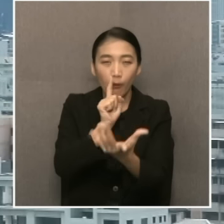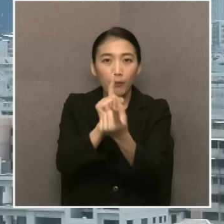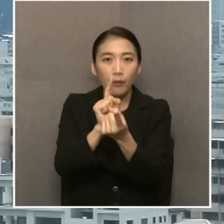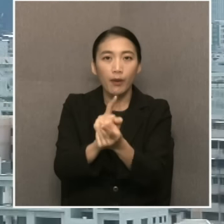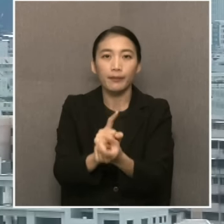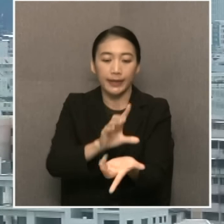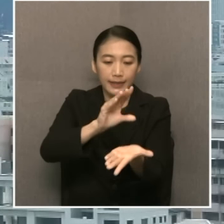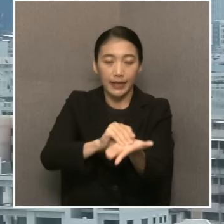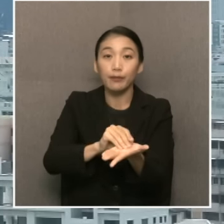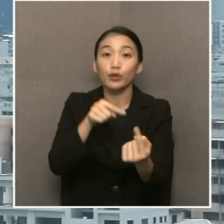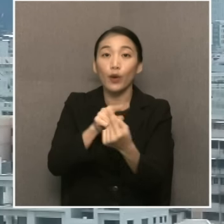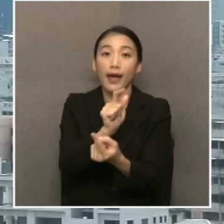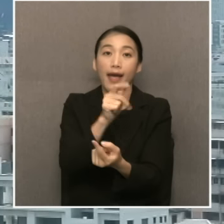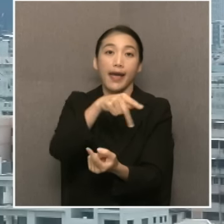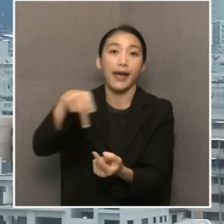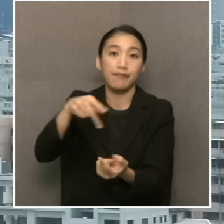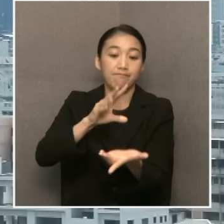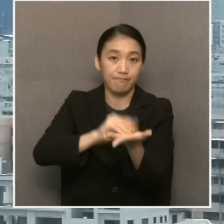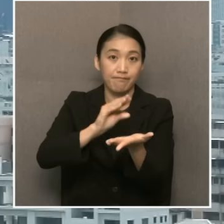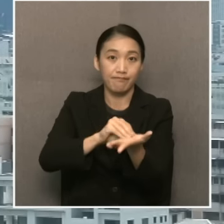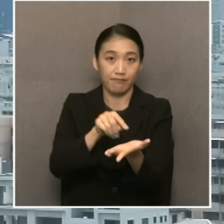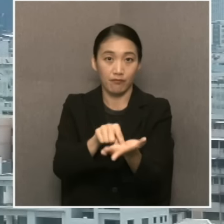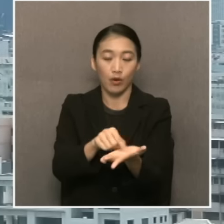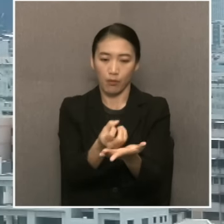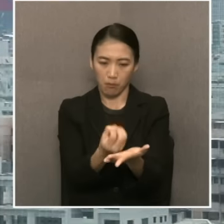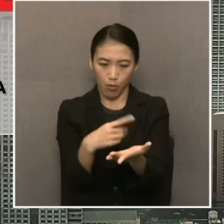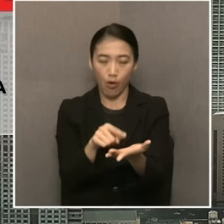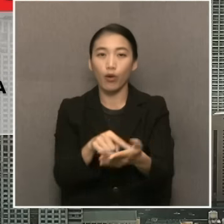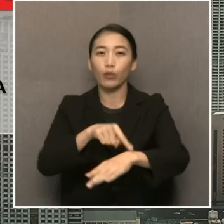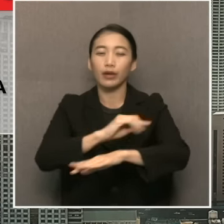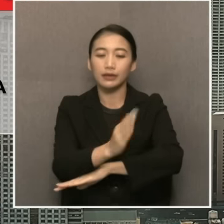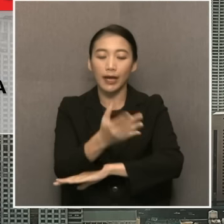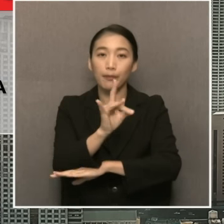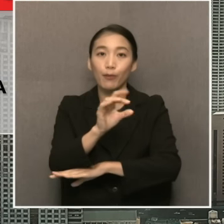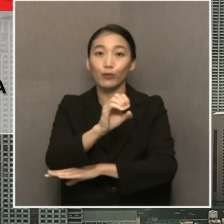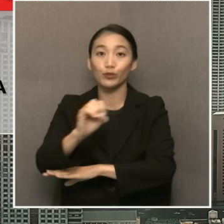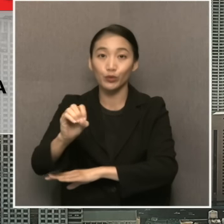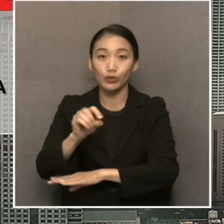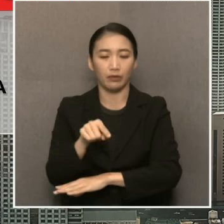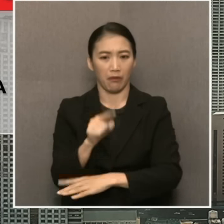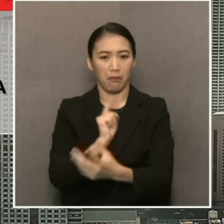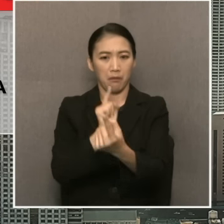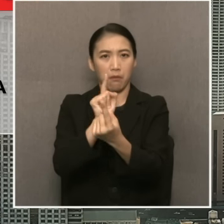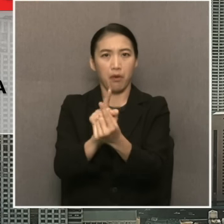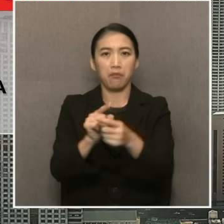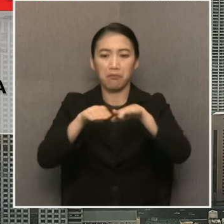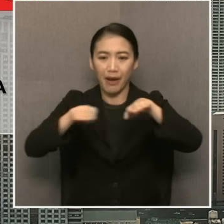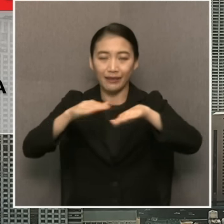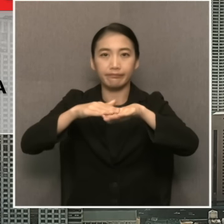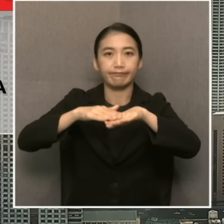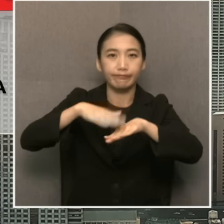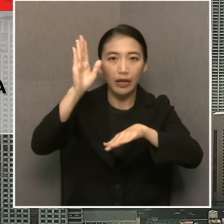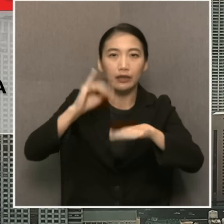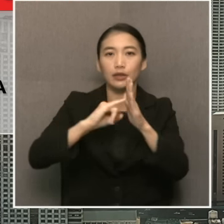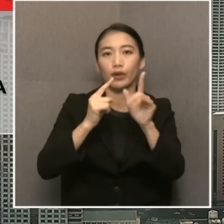เคชันเช็คฝุ่นของทางจิสดารายงานเมื่อตอน8นาฬิกาที่ผ่านมาค่ะพบว่าเกินค่ามาตรฐานไป48จัง